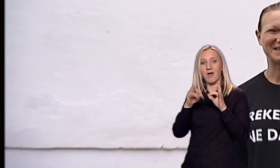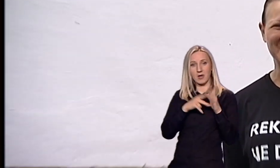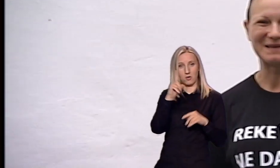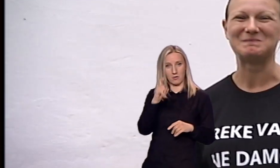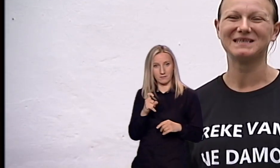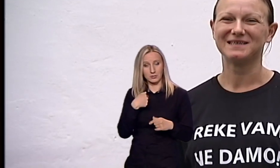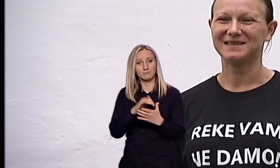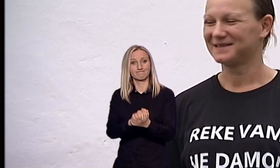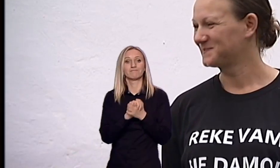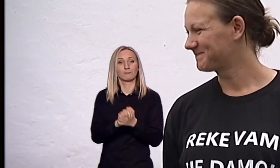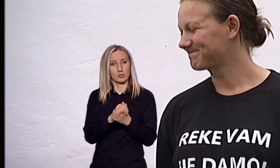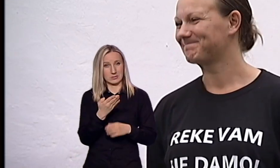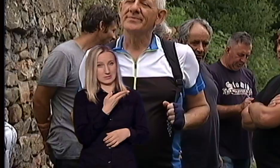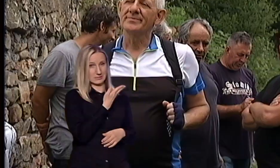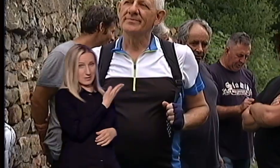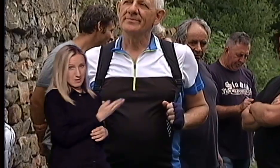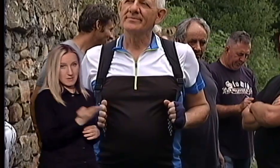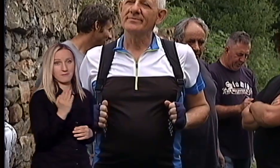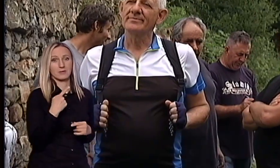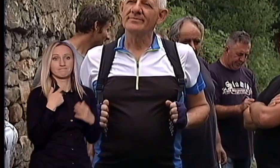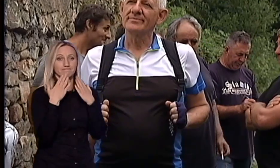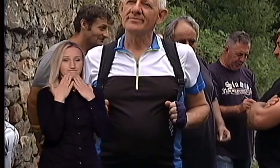vam se zahvalim.